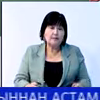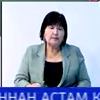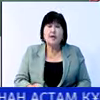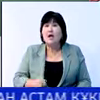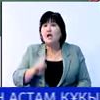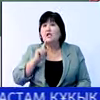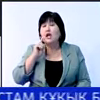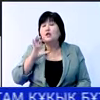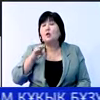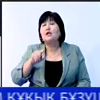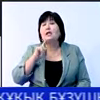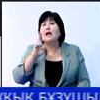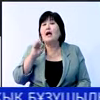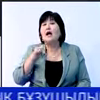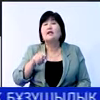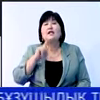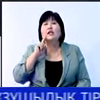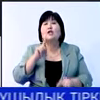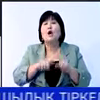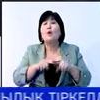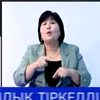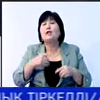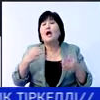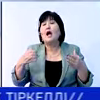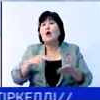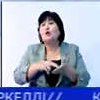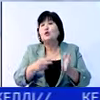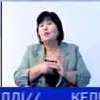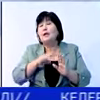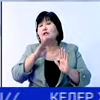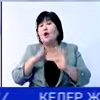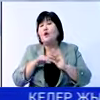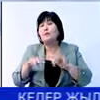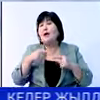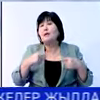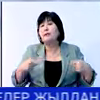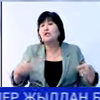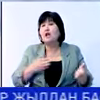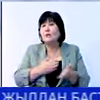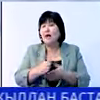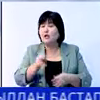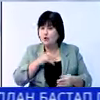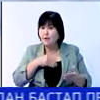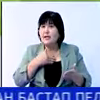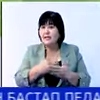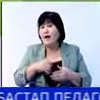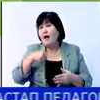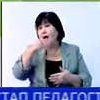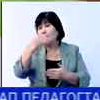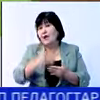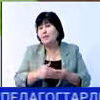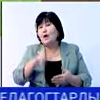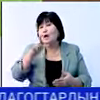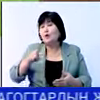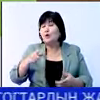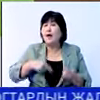Жас отан жастар қанатының жастар отанға партиялық жобасы аясында ұйымдастырылып отырған шара бірнеше бағыт бойынша жұмыс жасайды. Атап айтар болсақ,